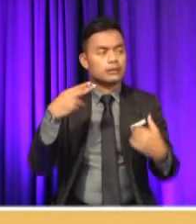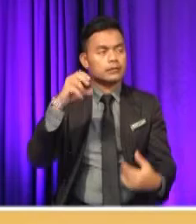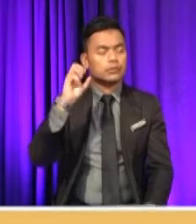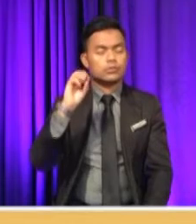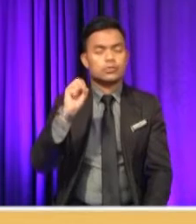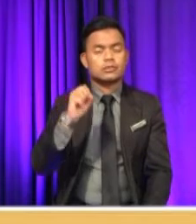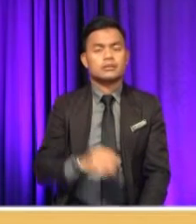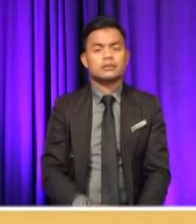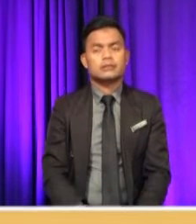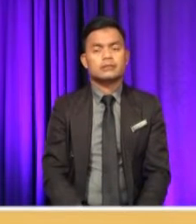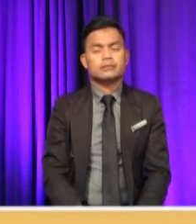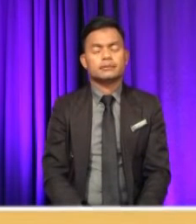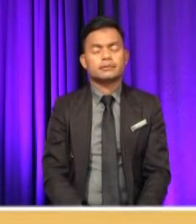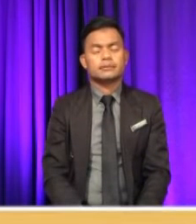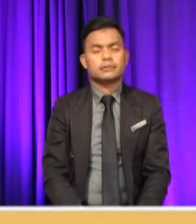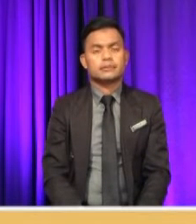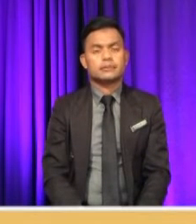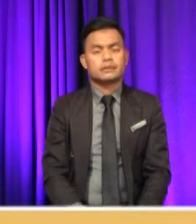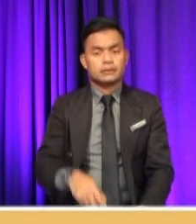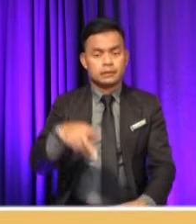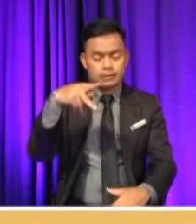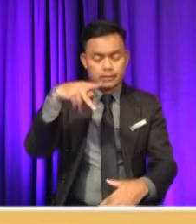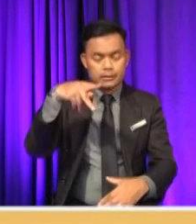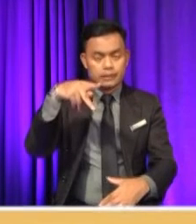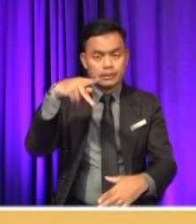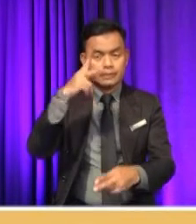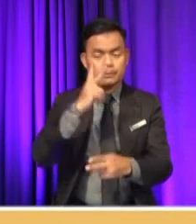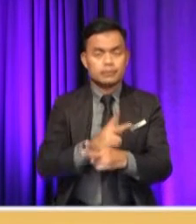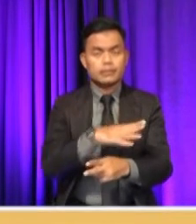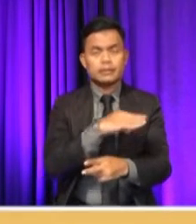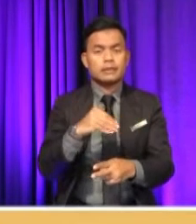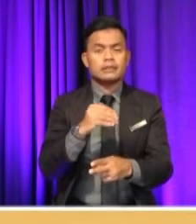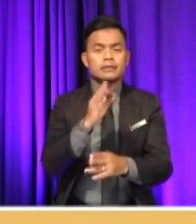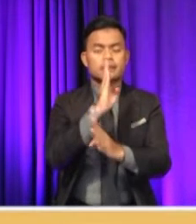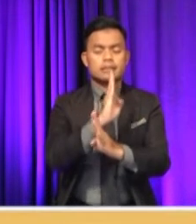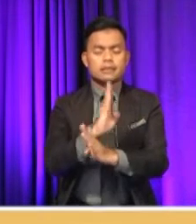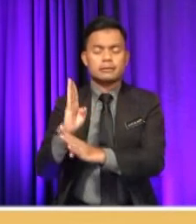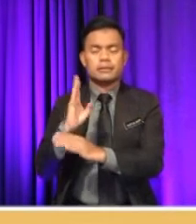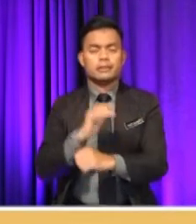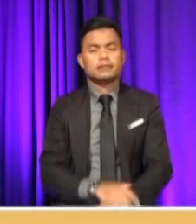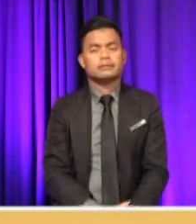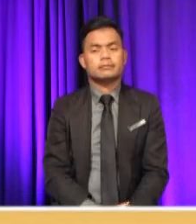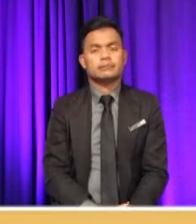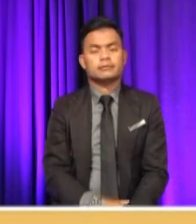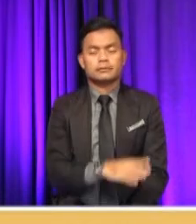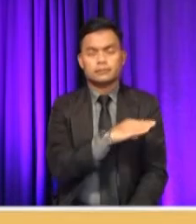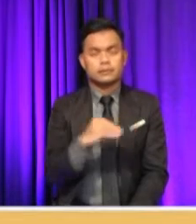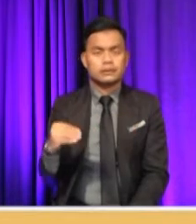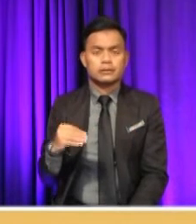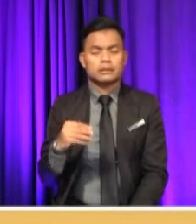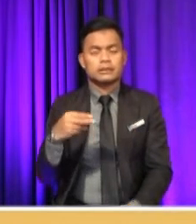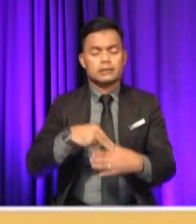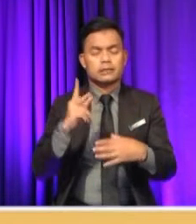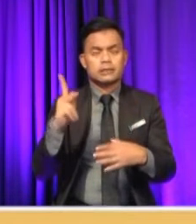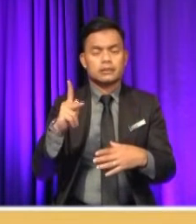tu Mesimpan dan stabilkan tekanan udara termampat yang dihasilkan oleh pemampat. Pemampat tadi dia